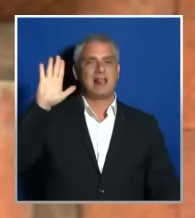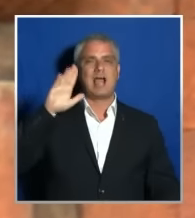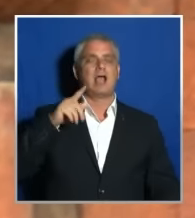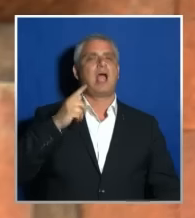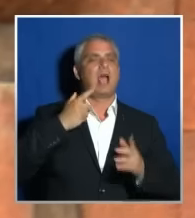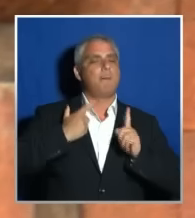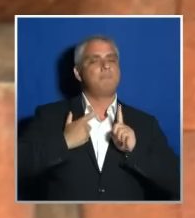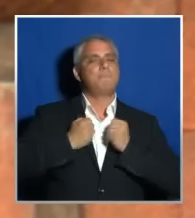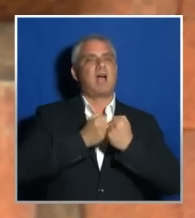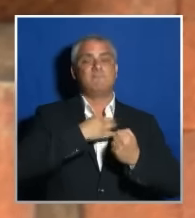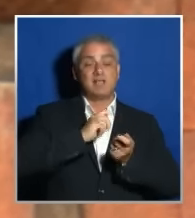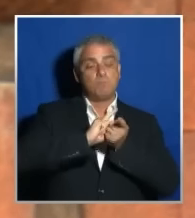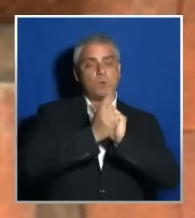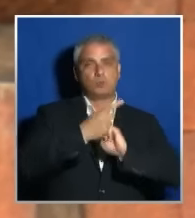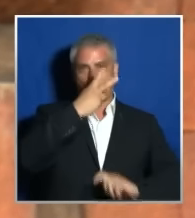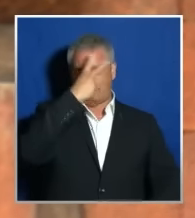קאמפ מתורגם לערבית.